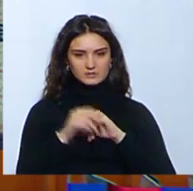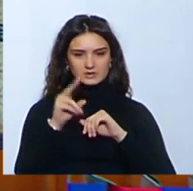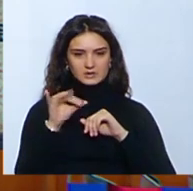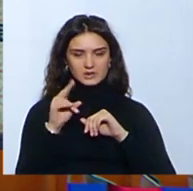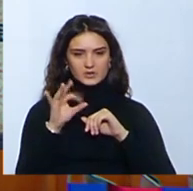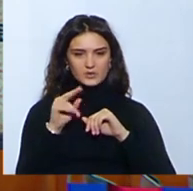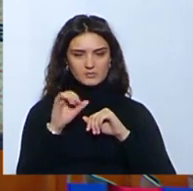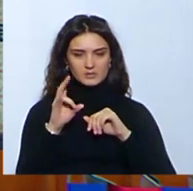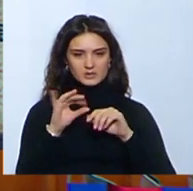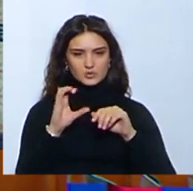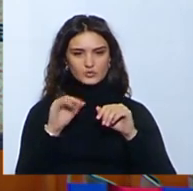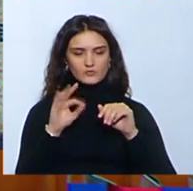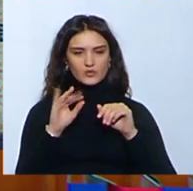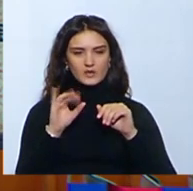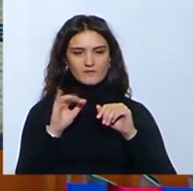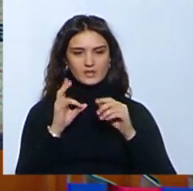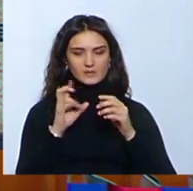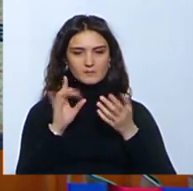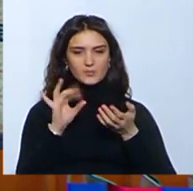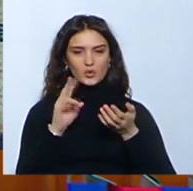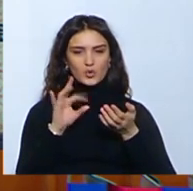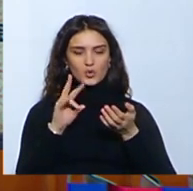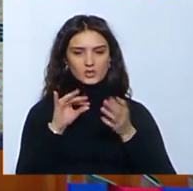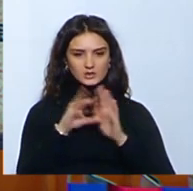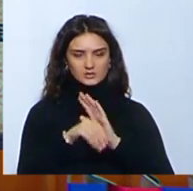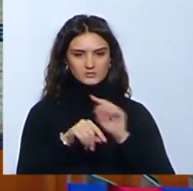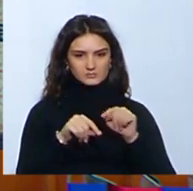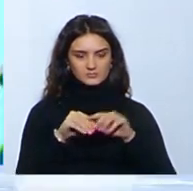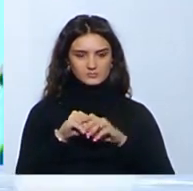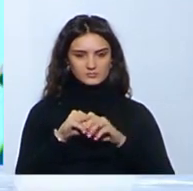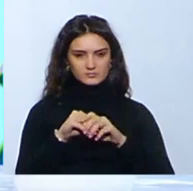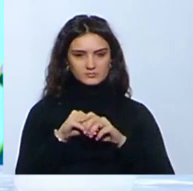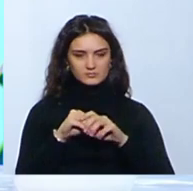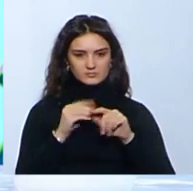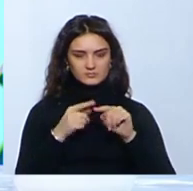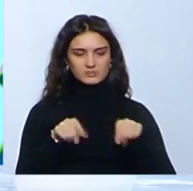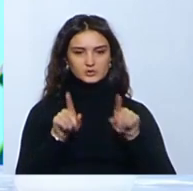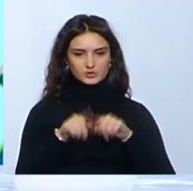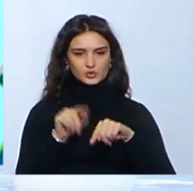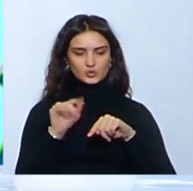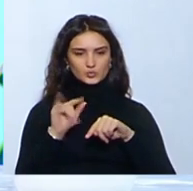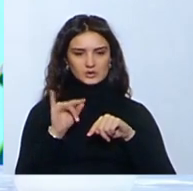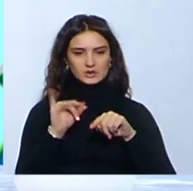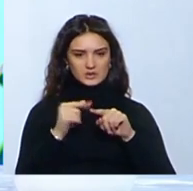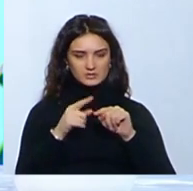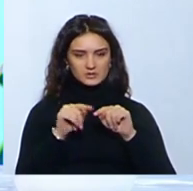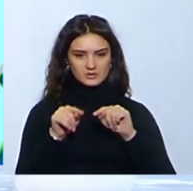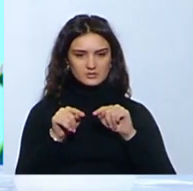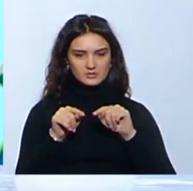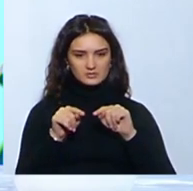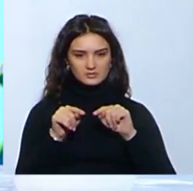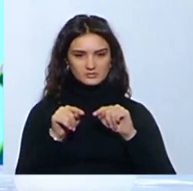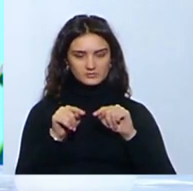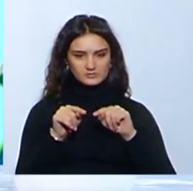ვახსენე, სულფორაფანი, რომელიც არის ბროკოლიში, და მრავალი სხვა ბიოლოგიურად აქტიური ნივთიერება, მათ შორის თუთია, რომელიც არის